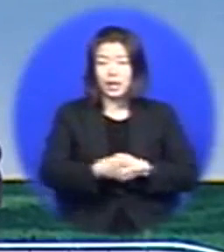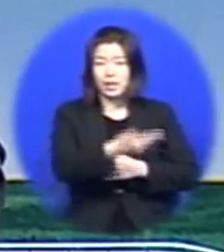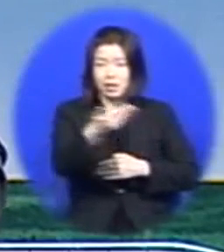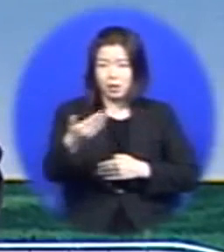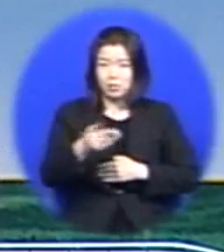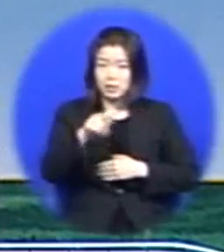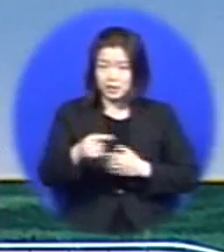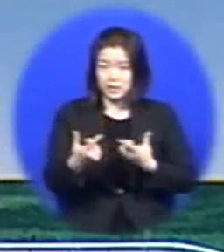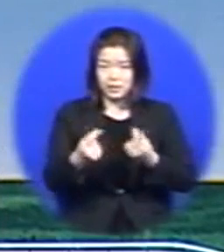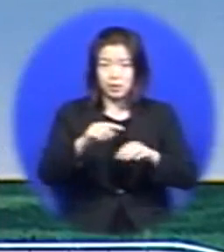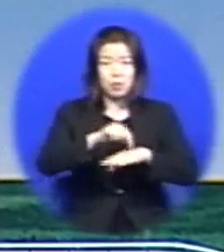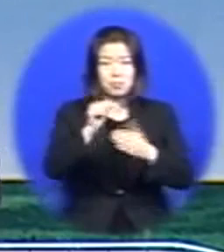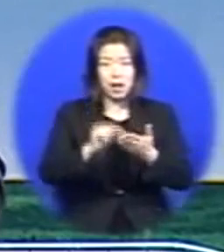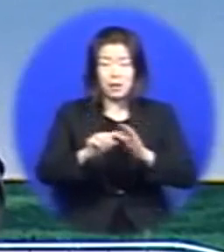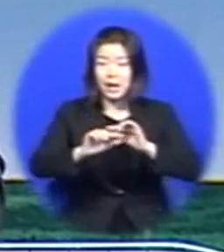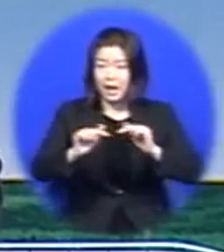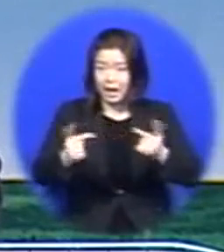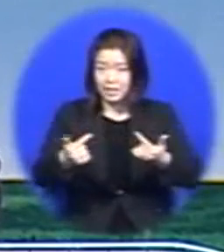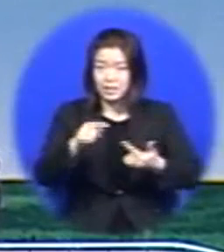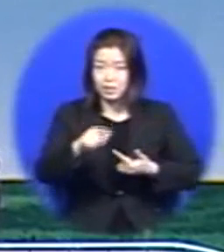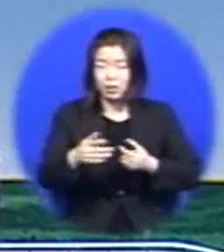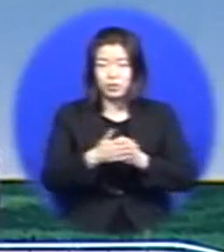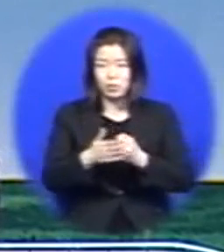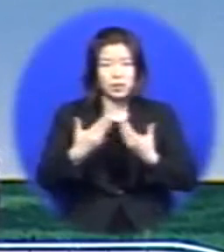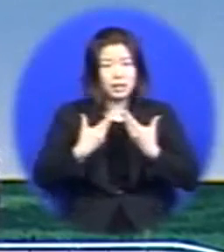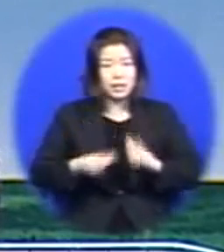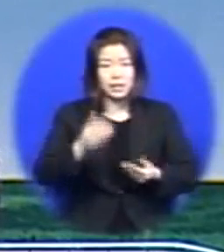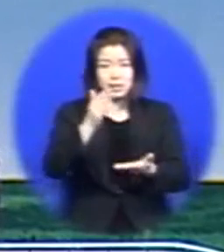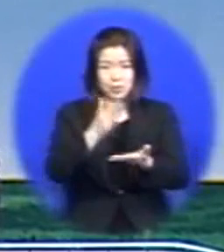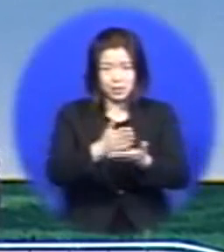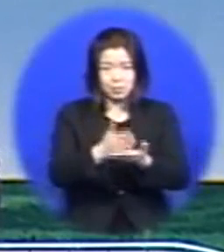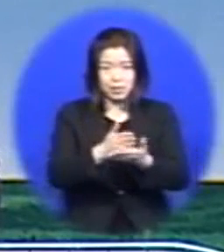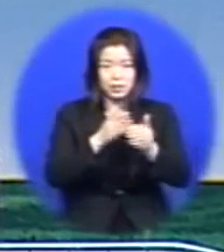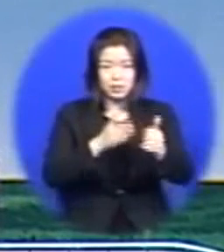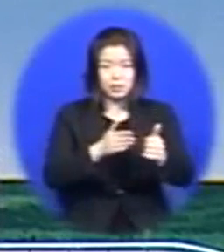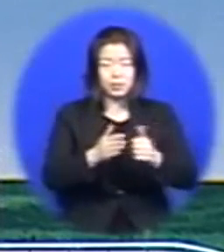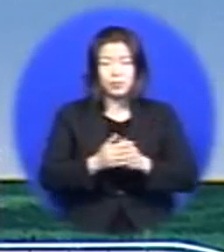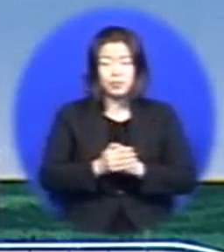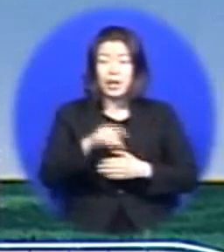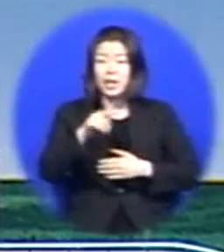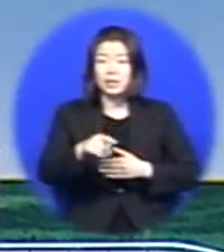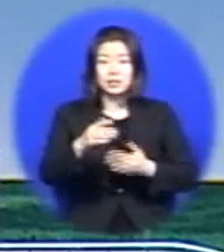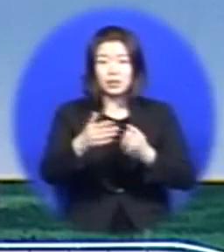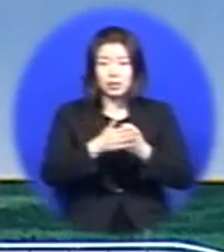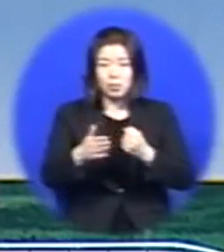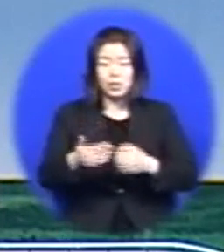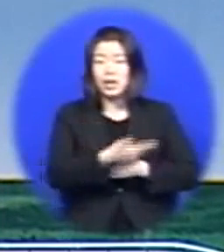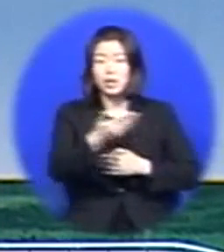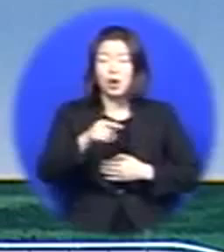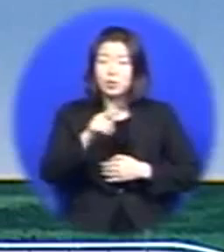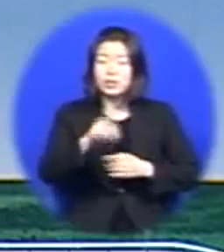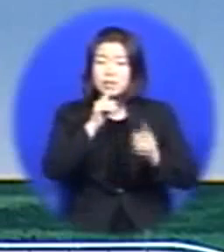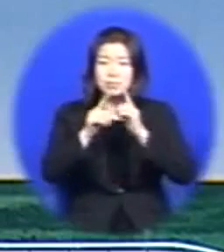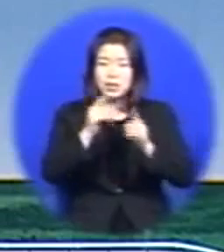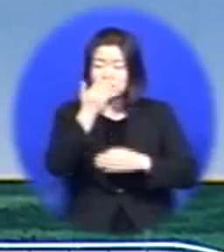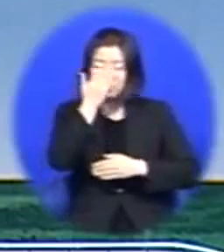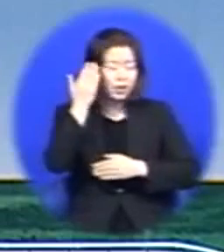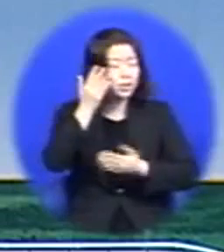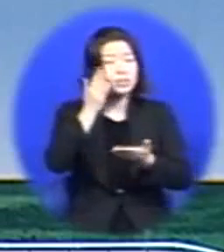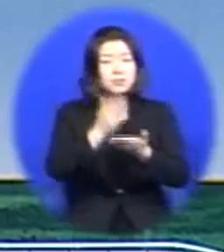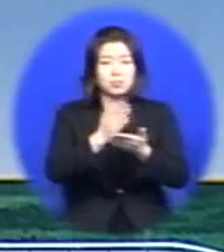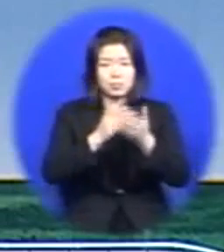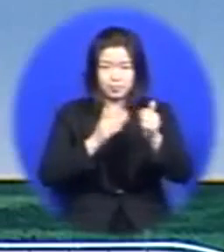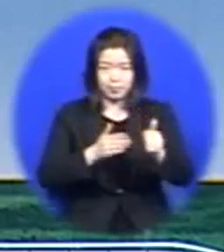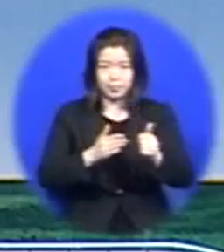여러분들이 그런 마음이 아닌 것 때문에 낙심하지도 마세요. 그것 때문에 여러분이 이 말씀을 외면하지도